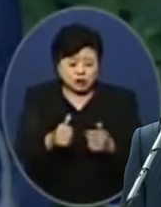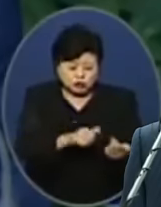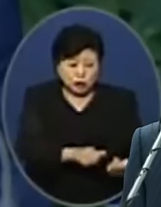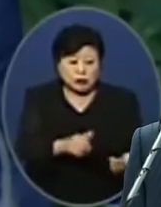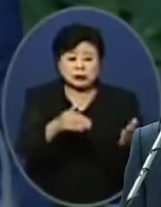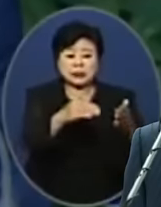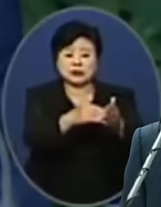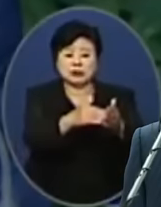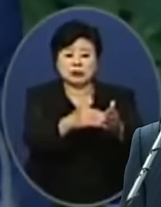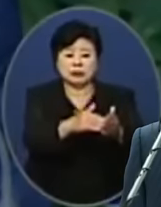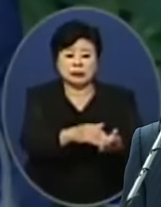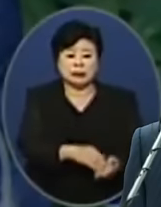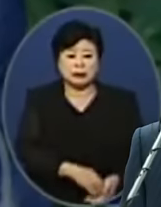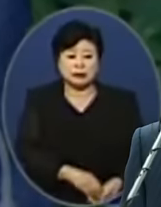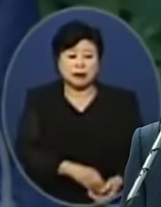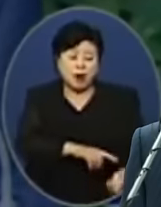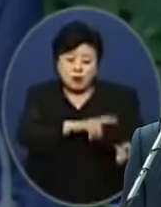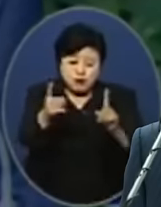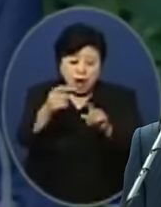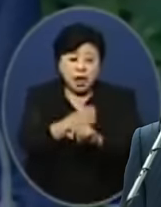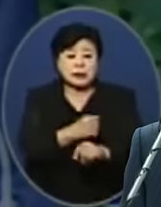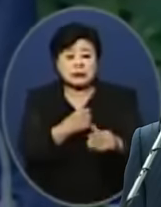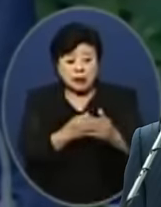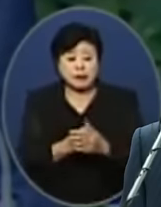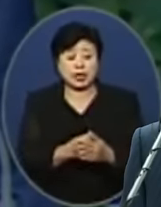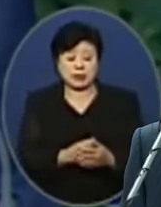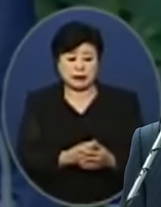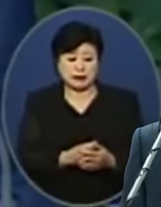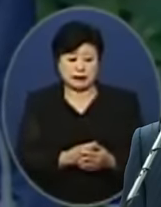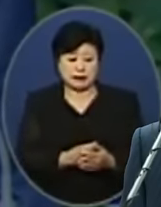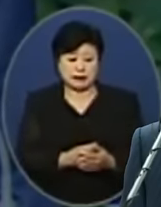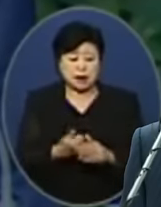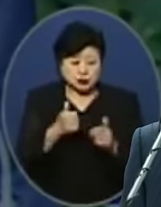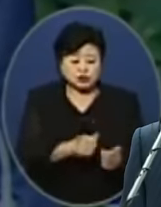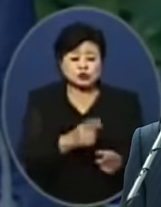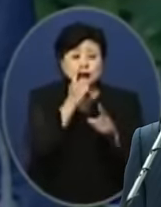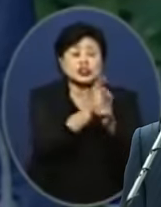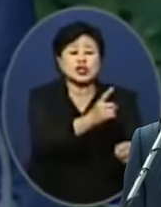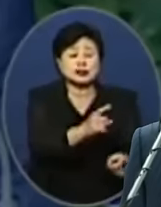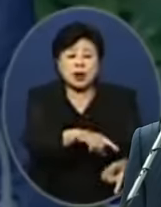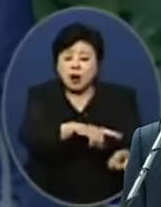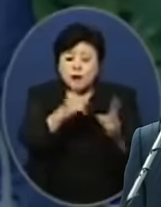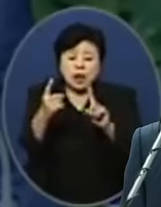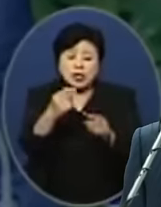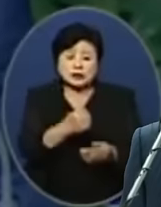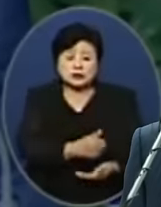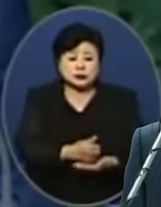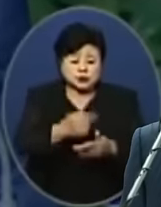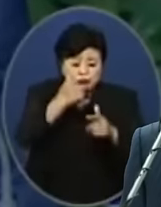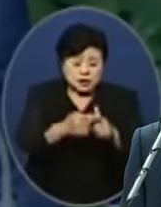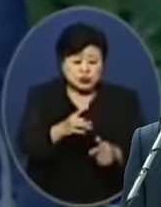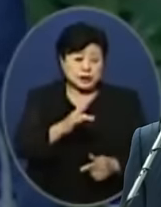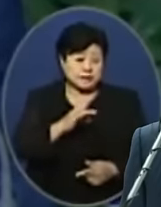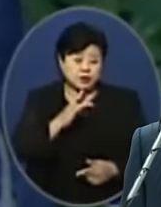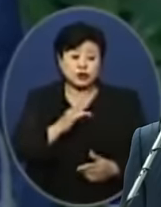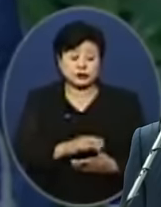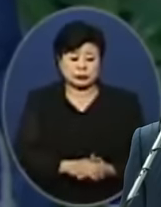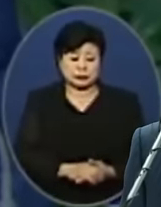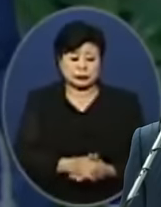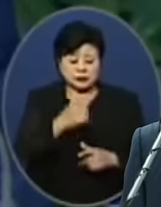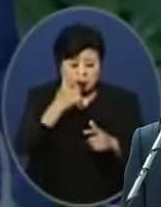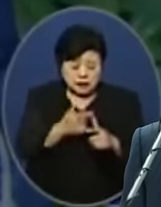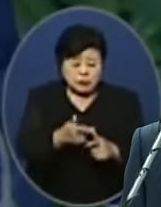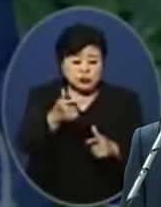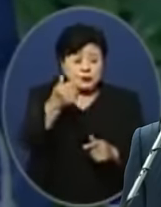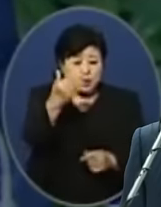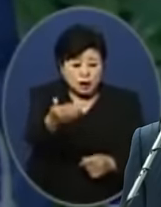죽어서 멸해버리고 부활하신 것입니다. 죽음을 이겨서 부활하신 분은 예수님밖에 없습니다. 그